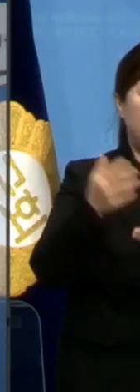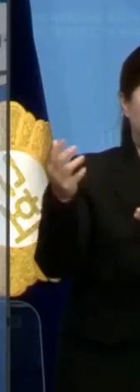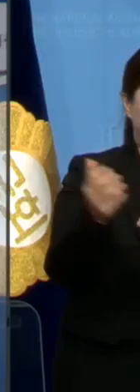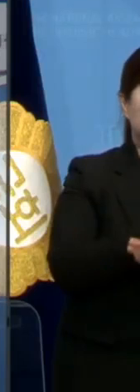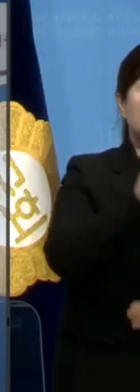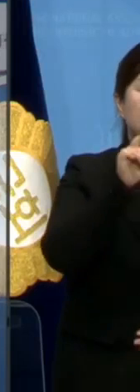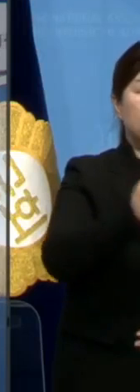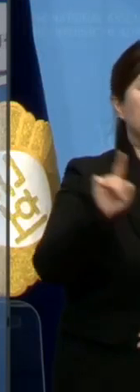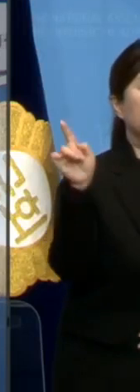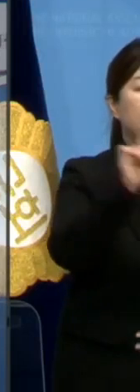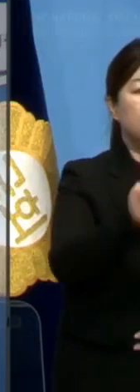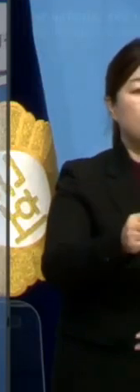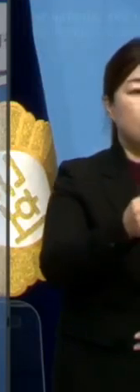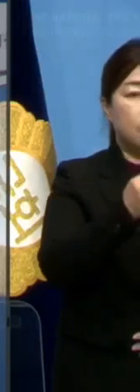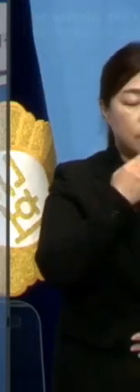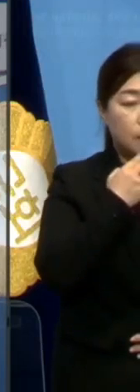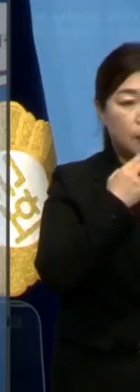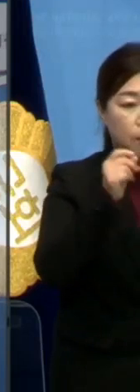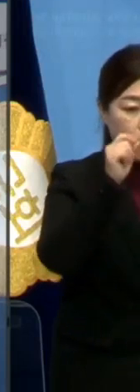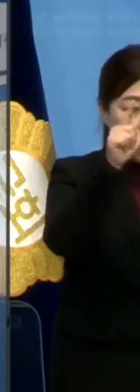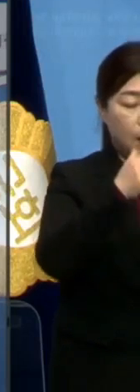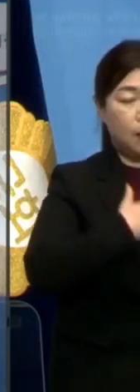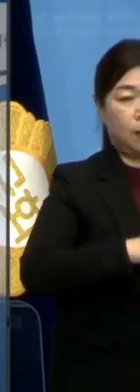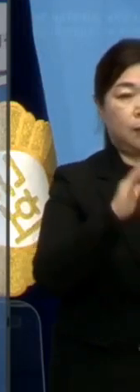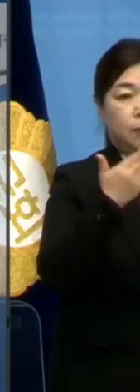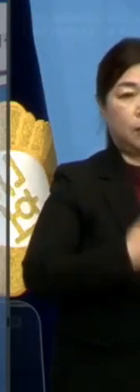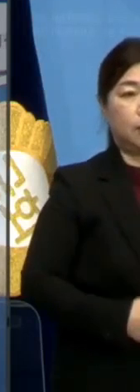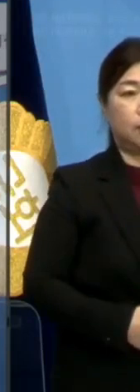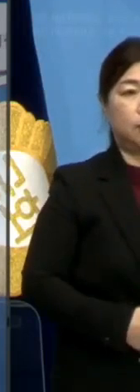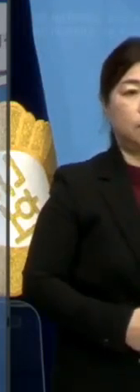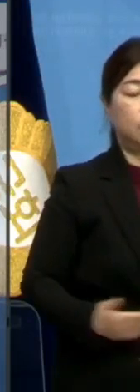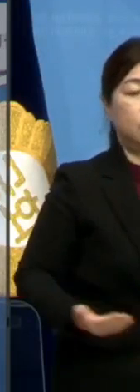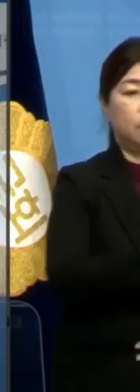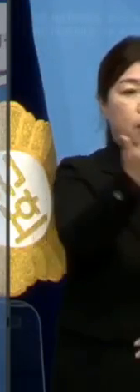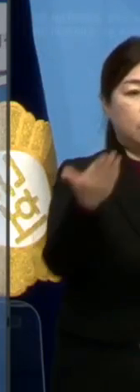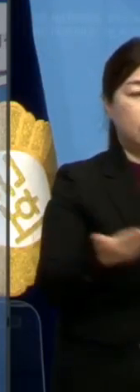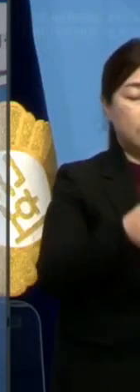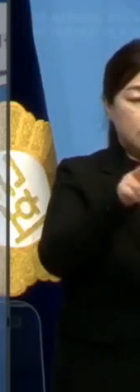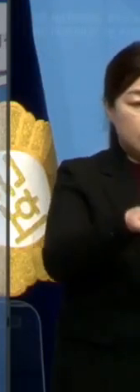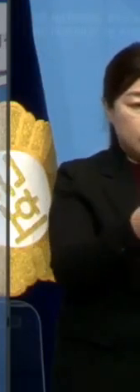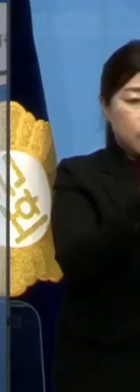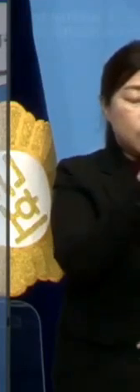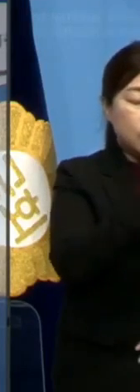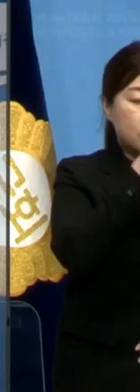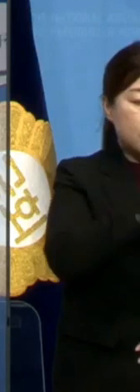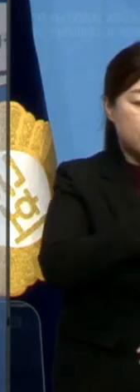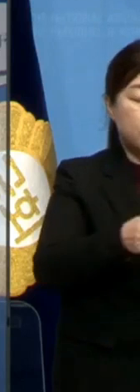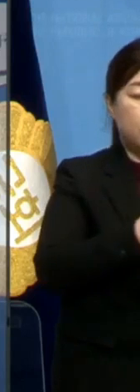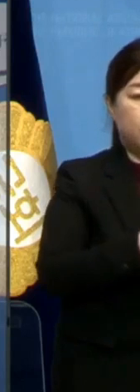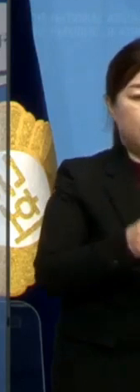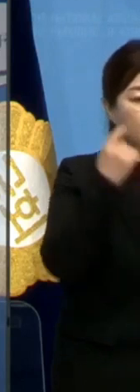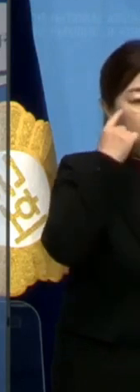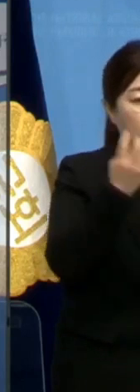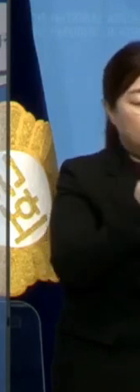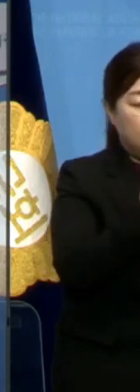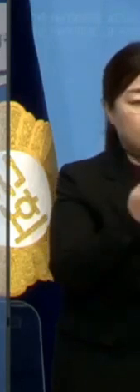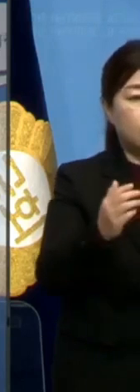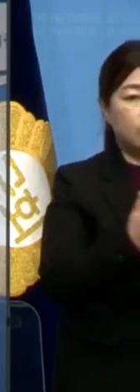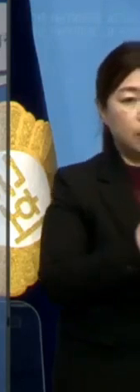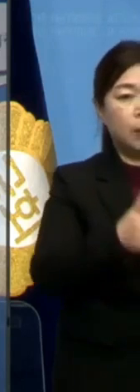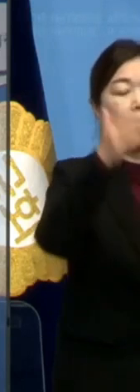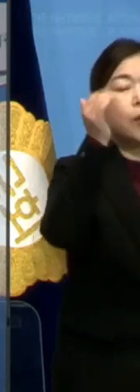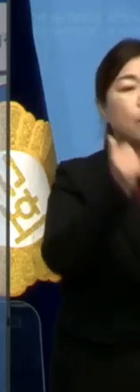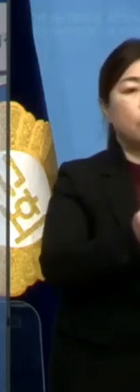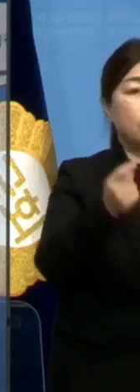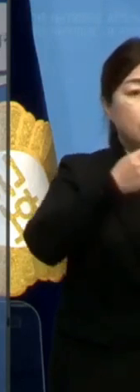것은 아무것도 없다는 것을 알아야 합니다. 여러분들이 눈앞의 작은 이익에 어두워 휘두르는 칼은